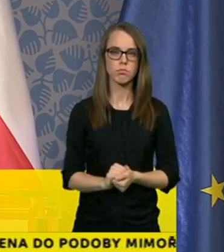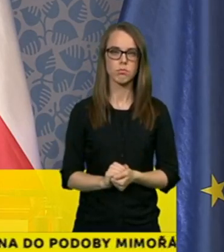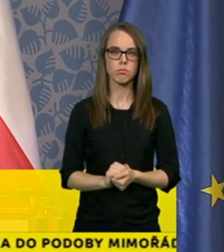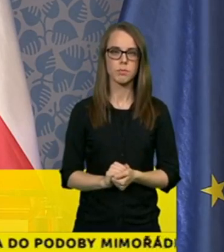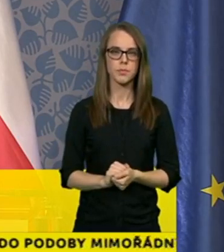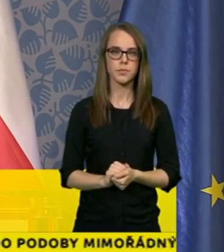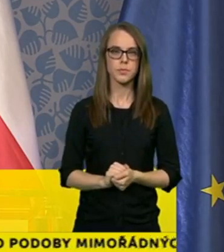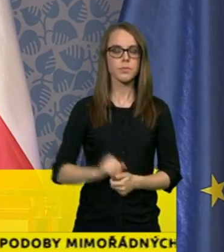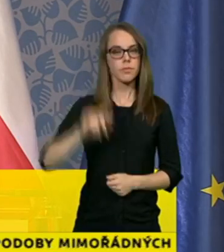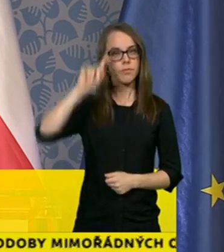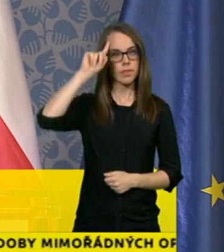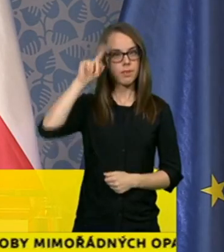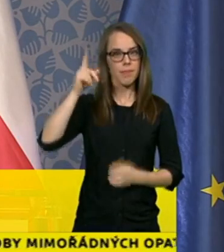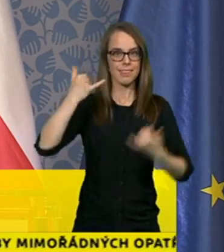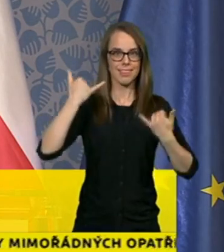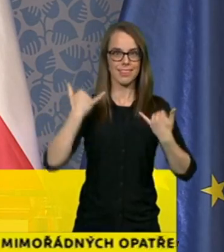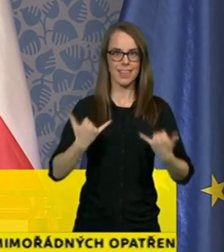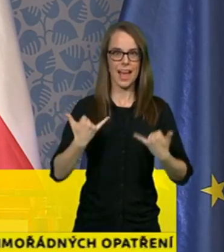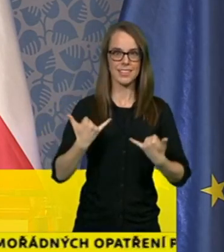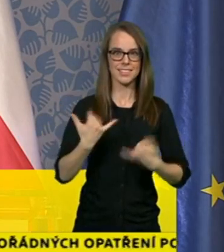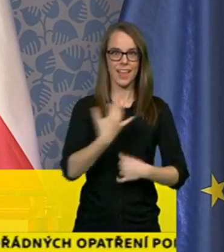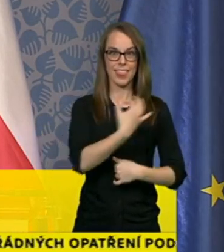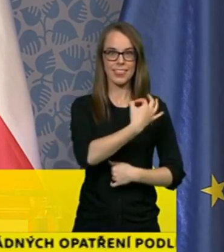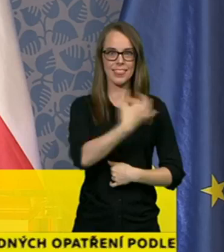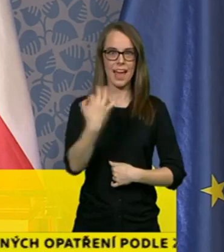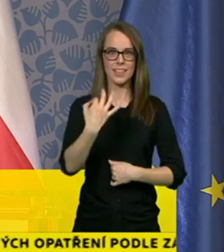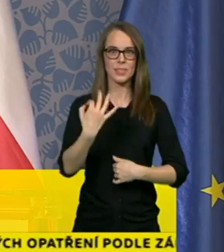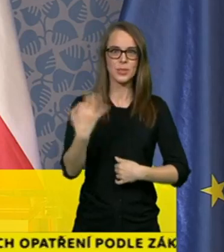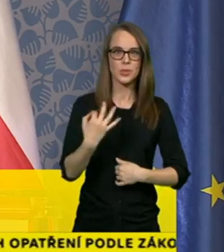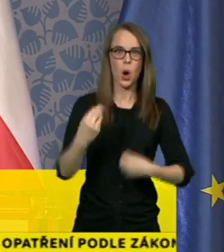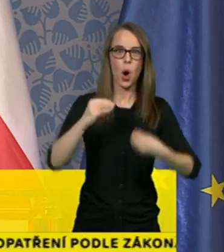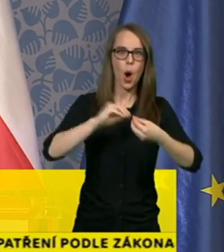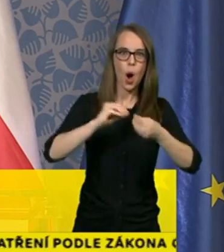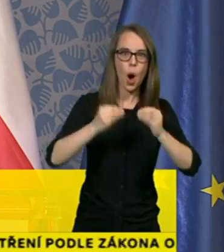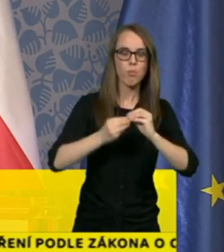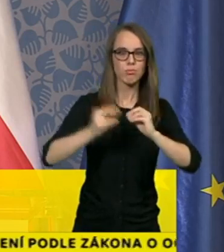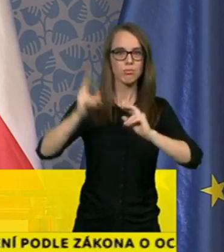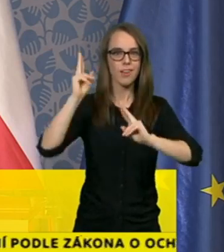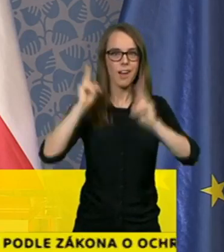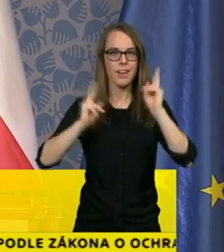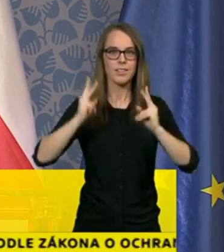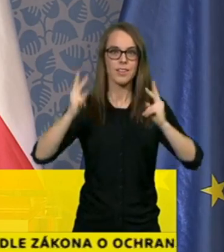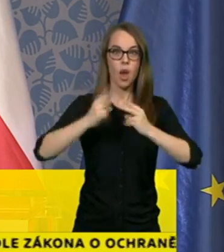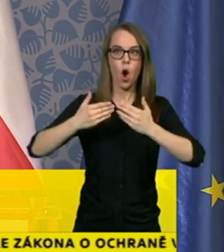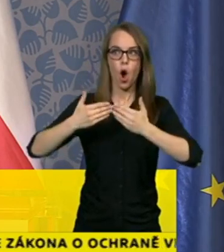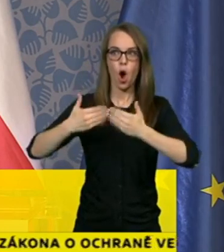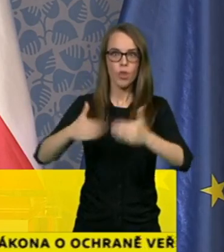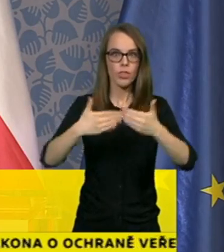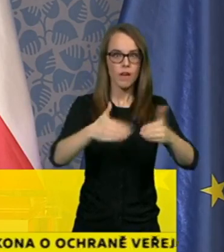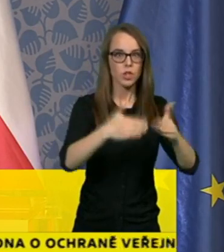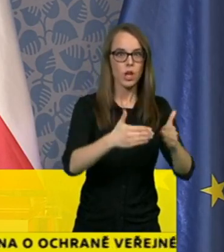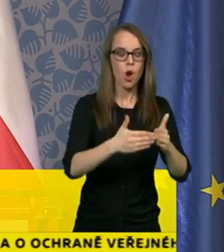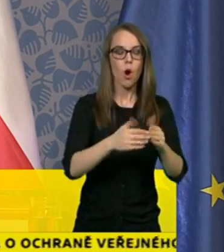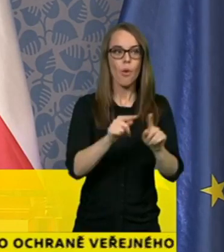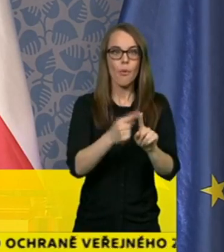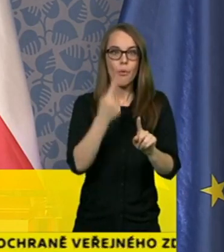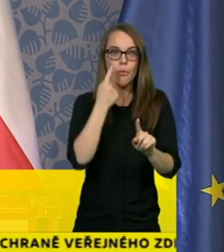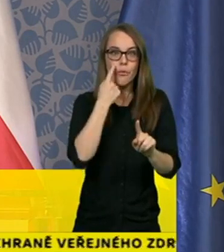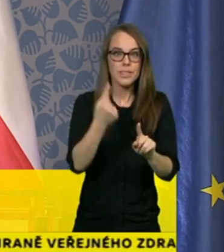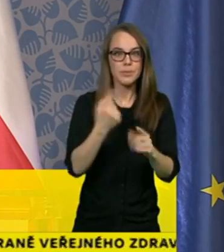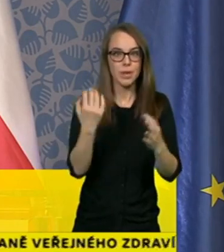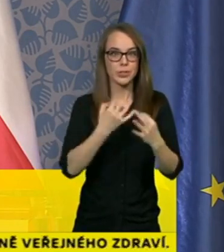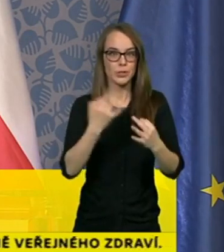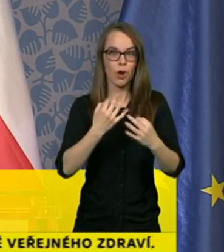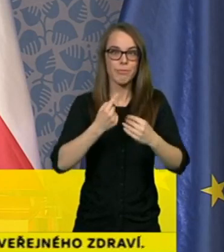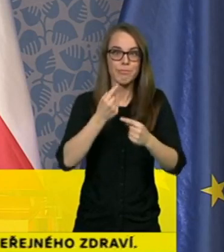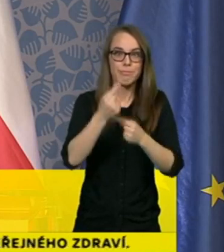doposud učinili. A uvidíme sami, jestli tedy bude mít nějaký zásadní dopad. Já doufám, že nikoliv, zatím tedy všechny ty